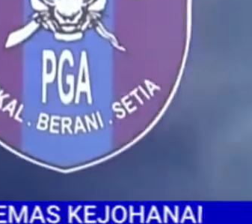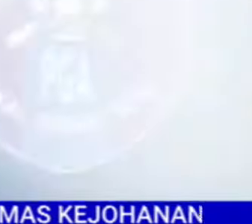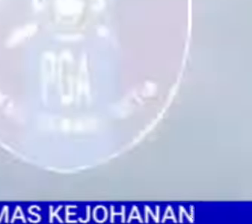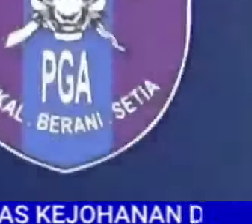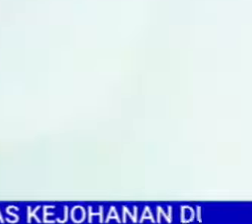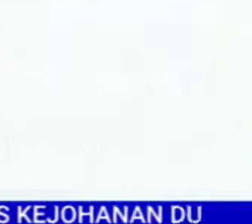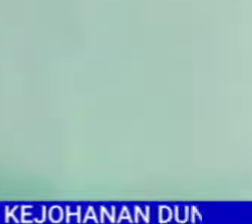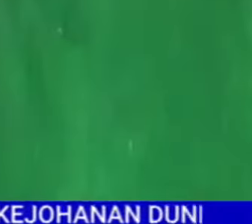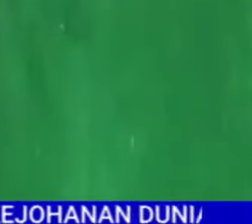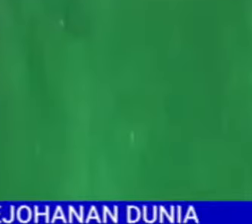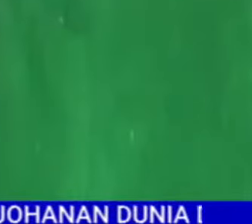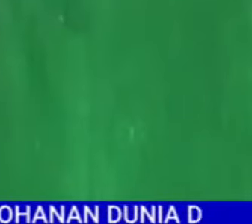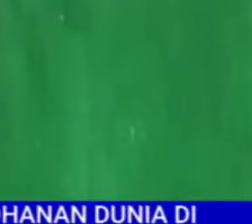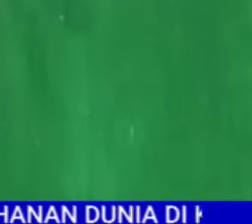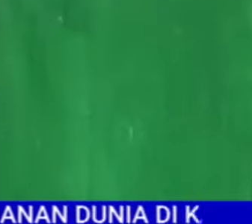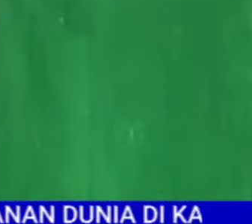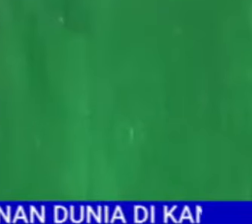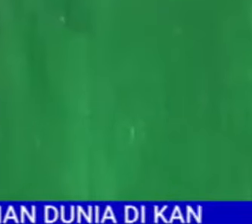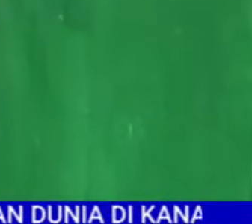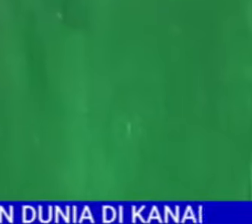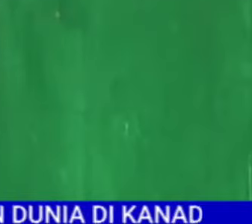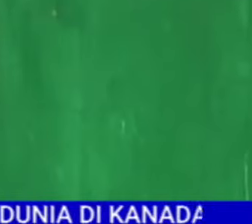memang lihat